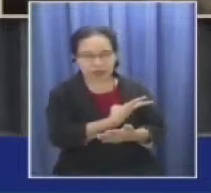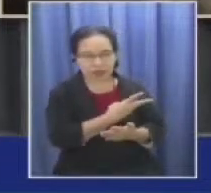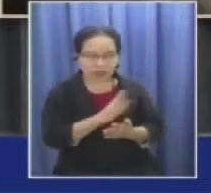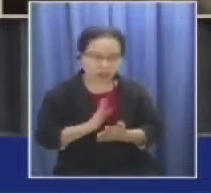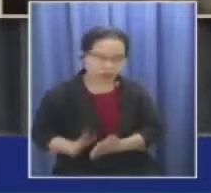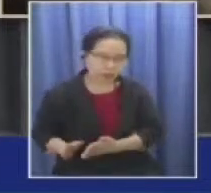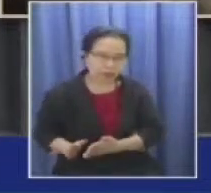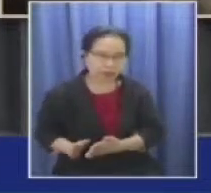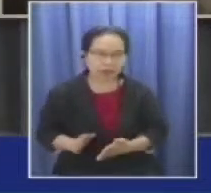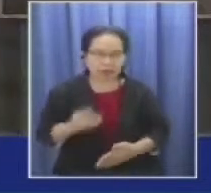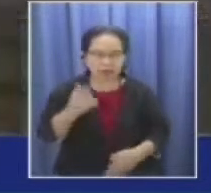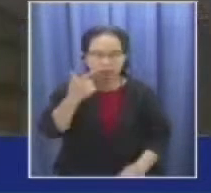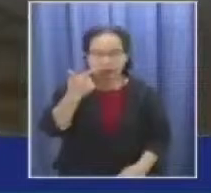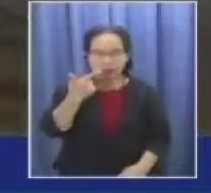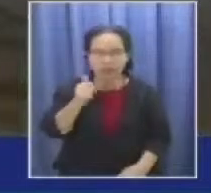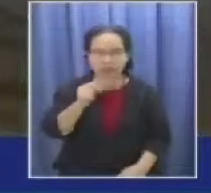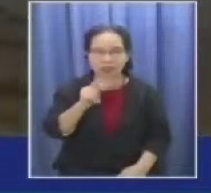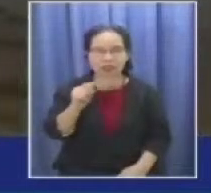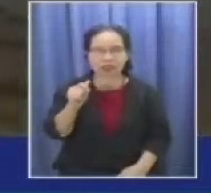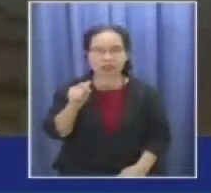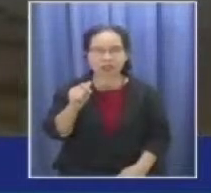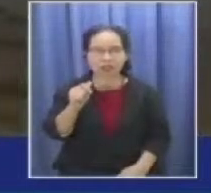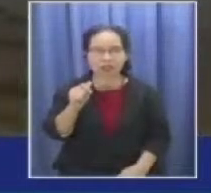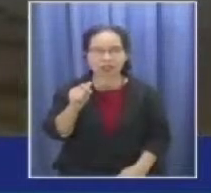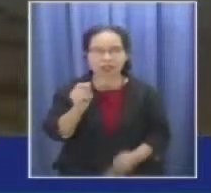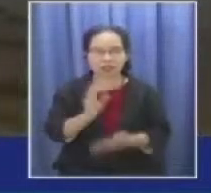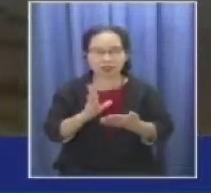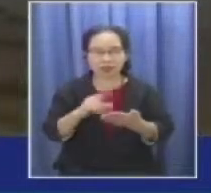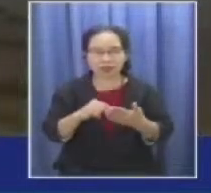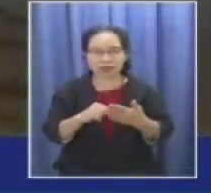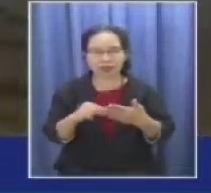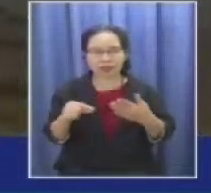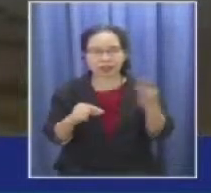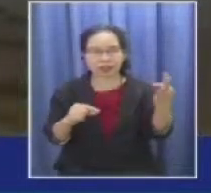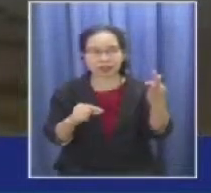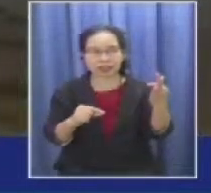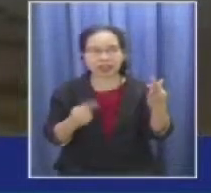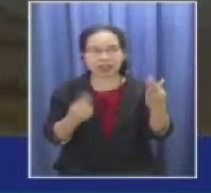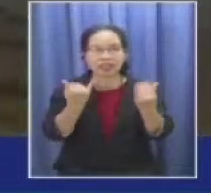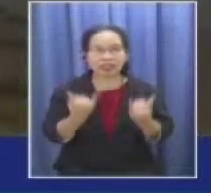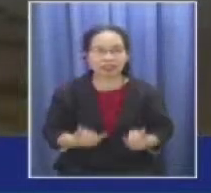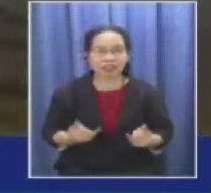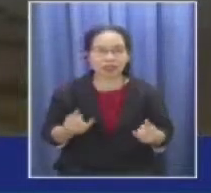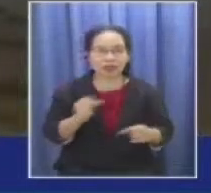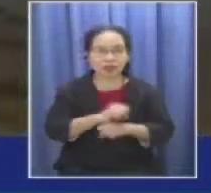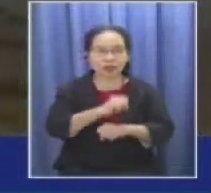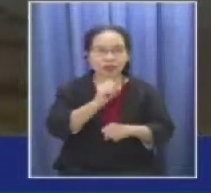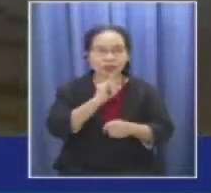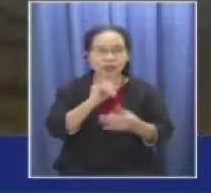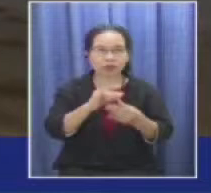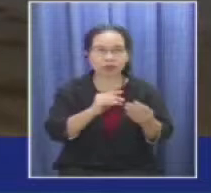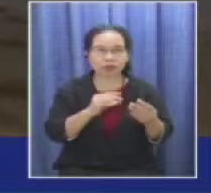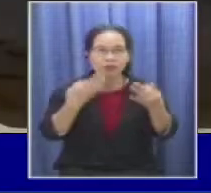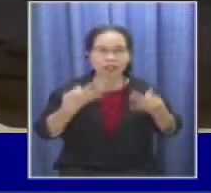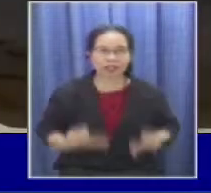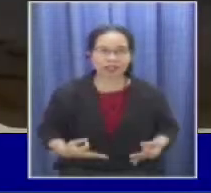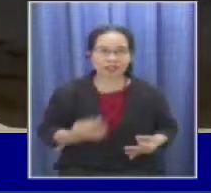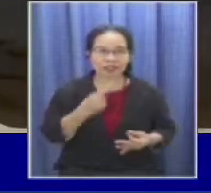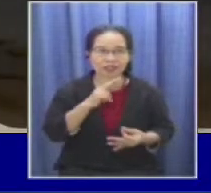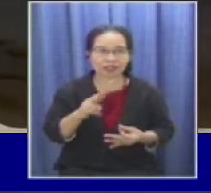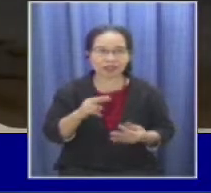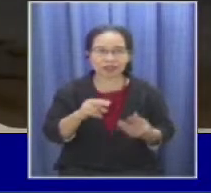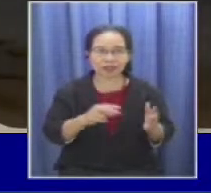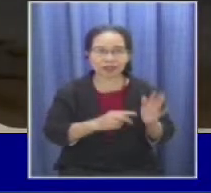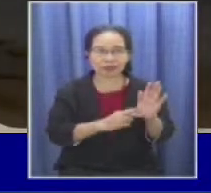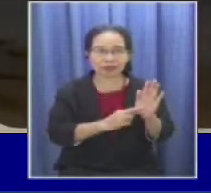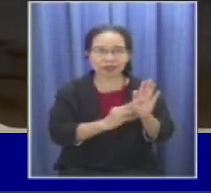wobɔ mpaeɛ Nyankopɔn atie saa bɔne a wɔse yɛtwe yɛ ho firi wɔn mpamotwo yɛ bɔne